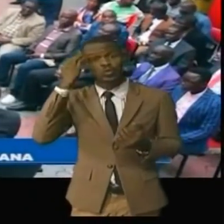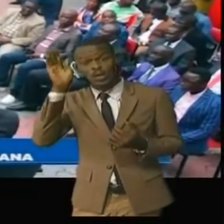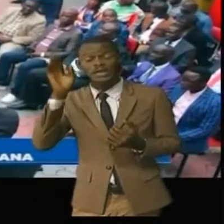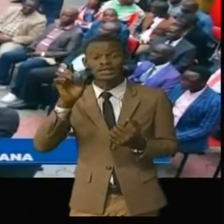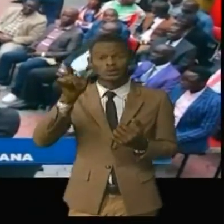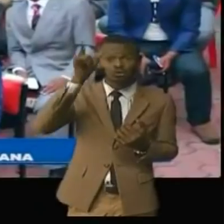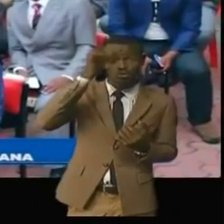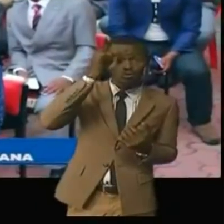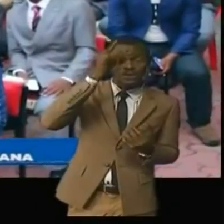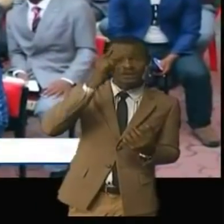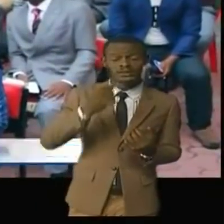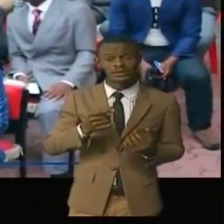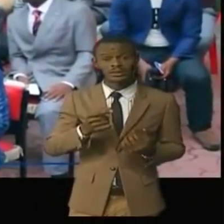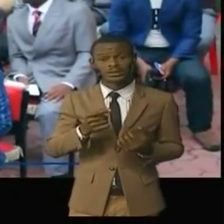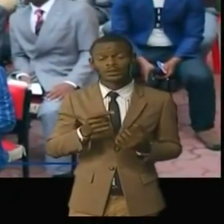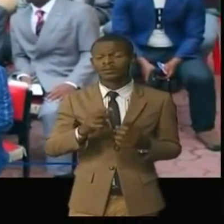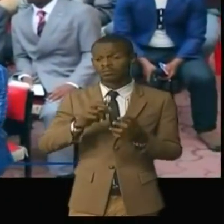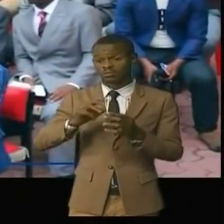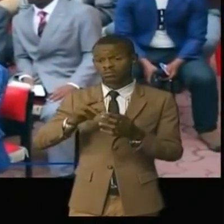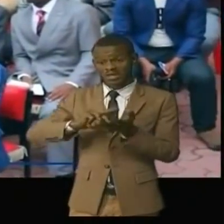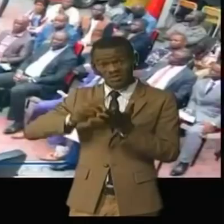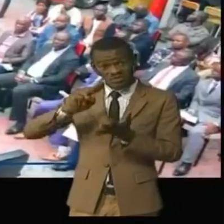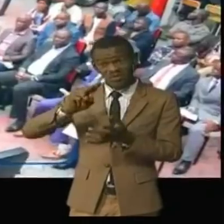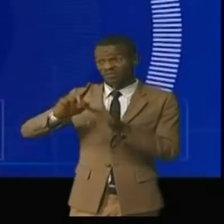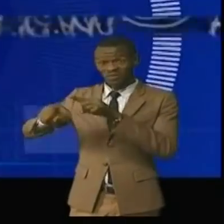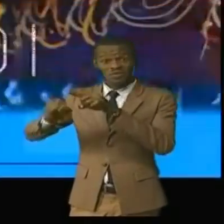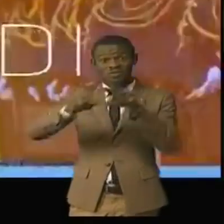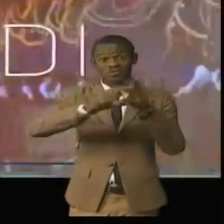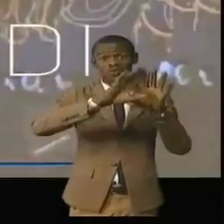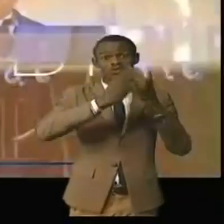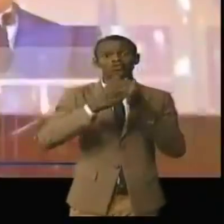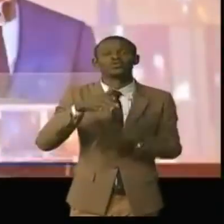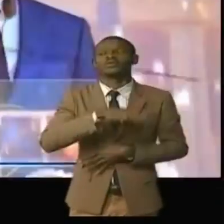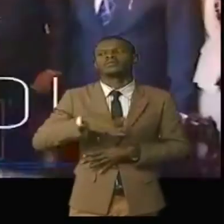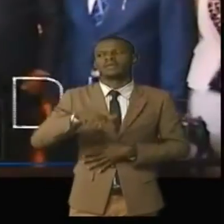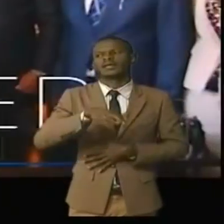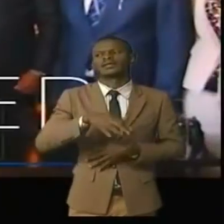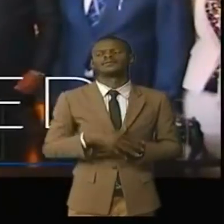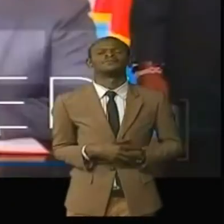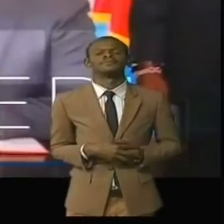Lubumbashi, ainsi que tant d'autres à travers le pays.